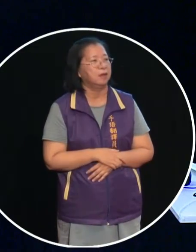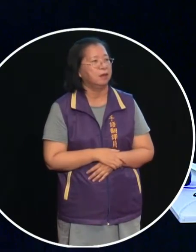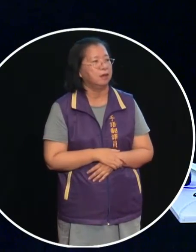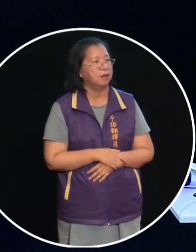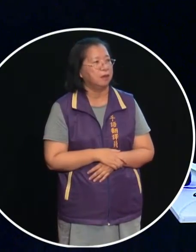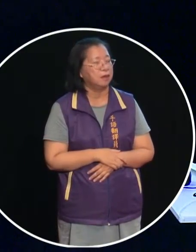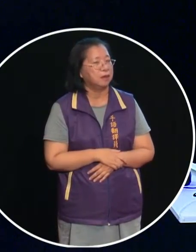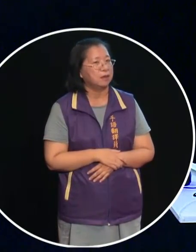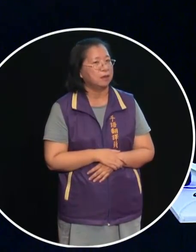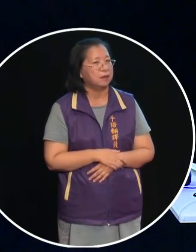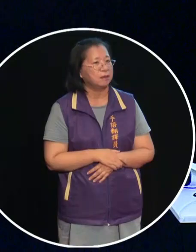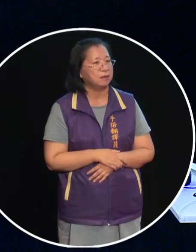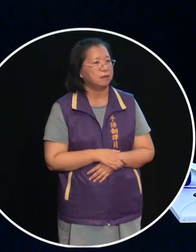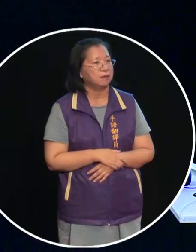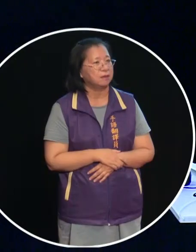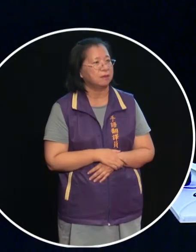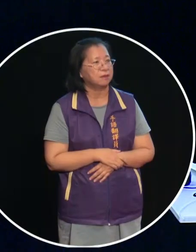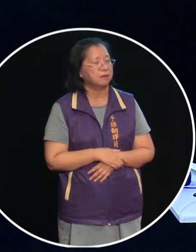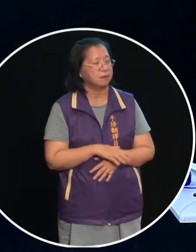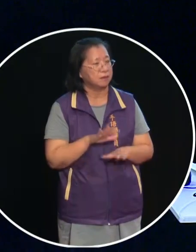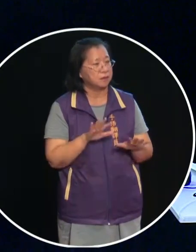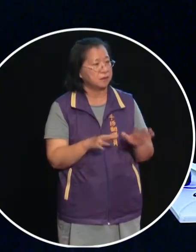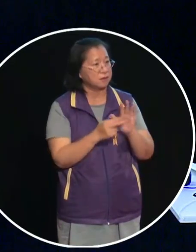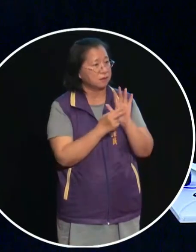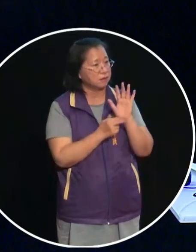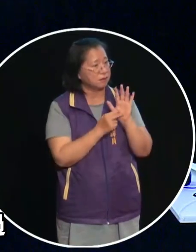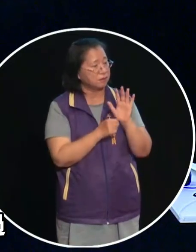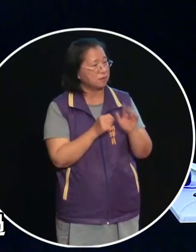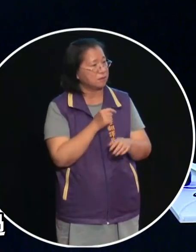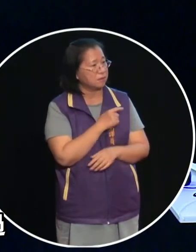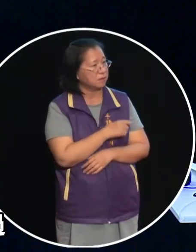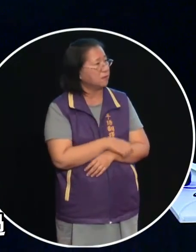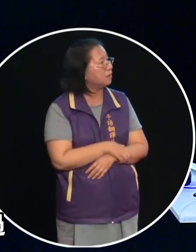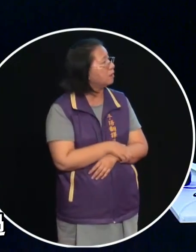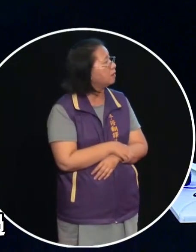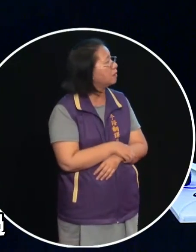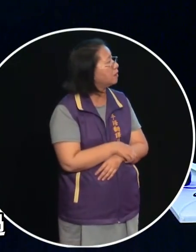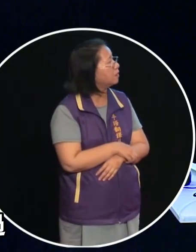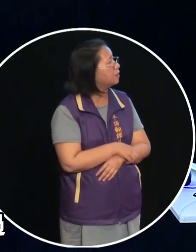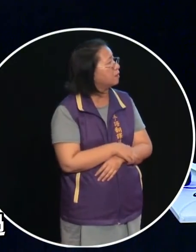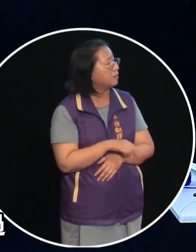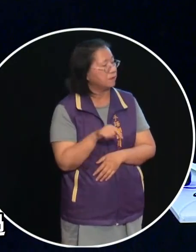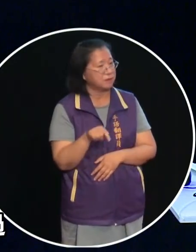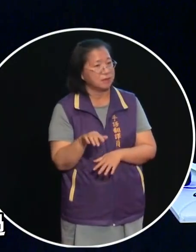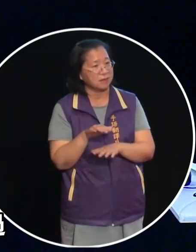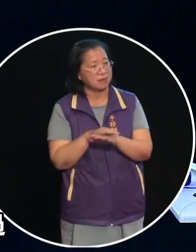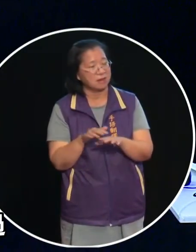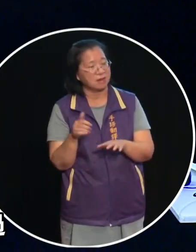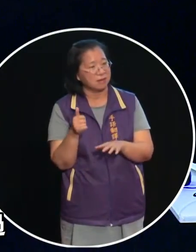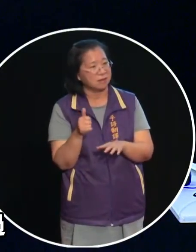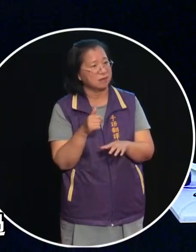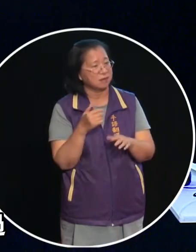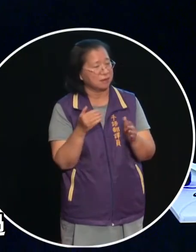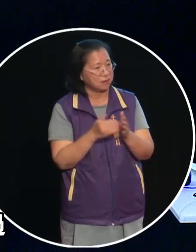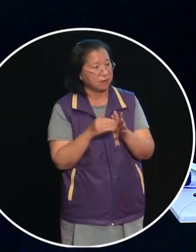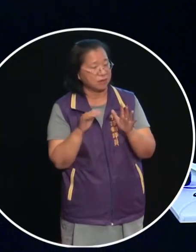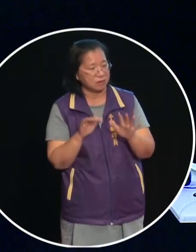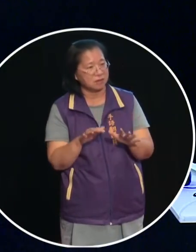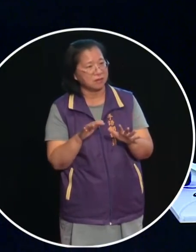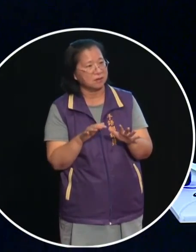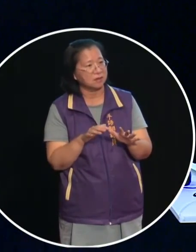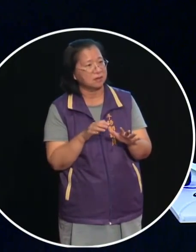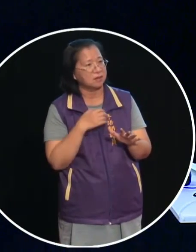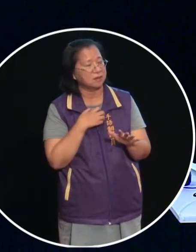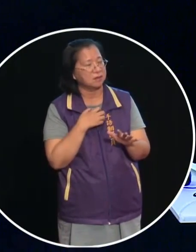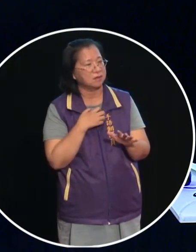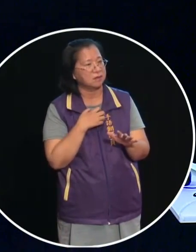冤枉的一个非就是发现了嘛。但是过去嘛，就从这个岸信介先生到现在可能超过半世